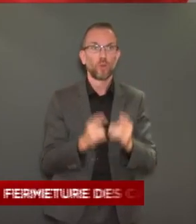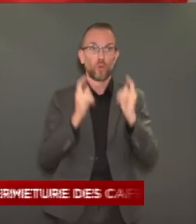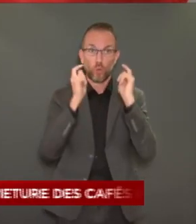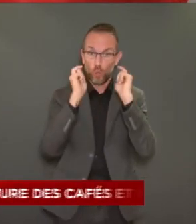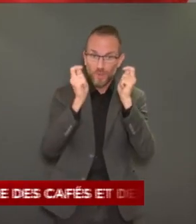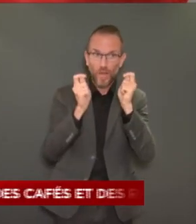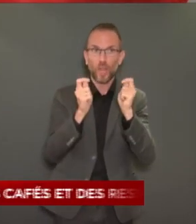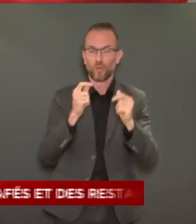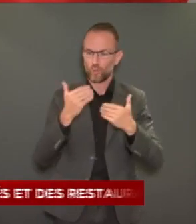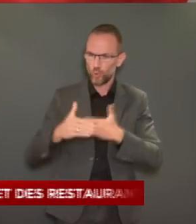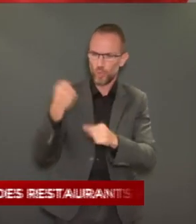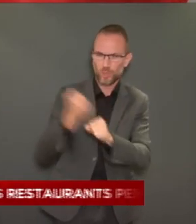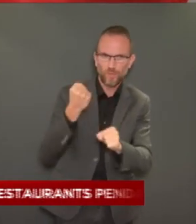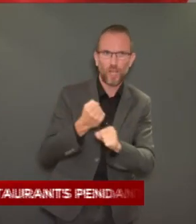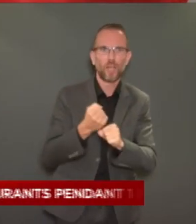à tourner